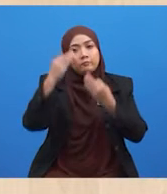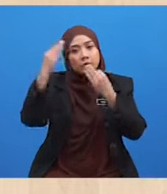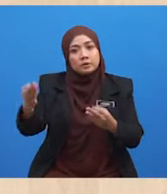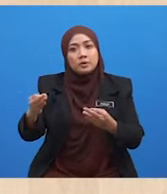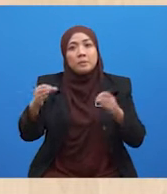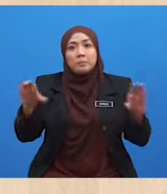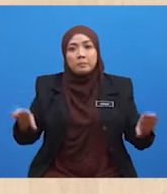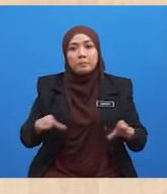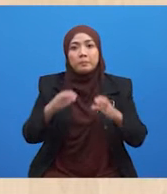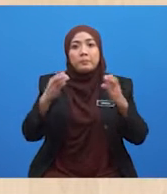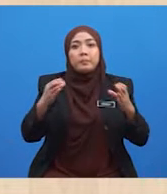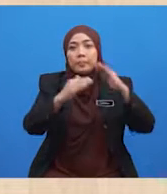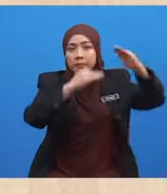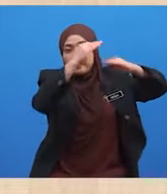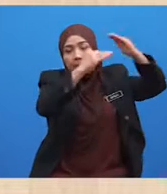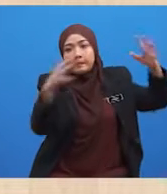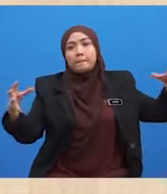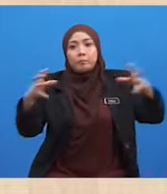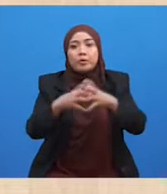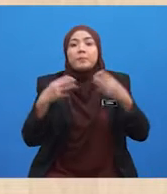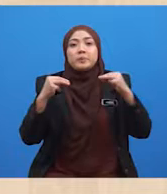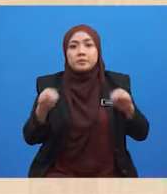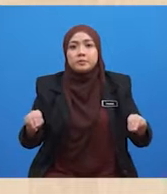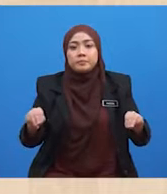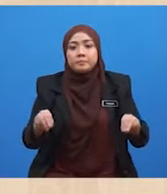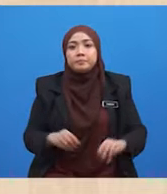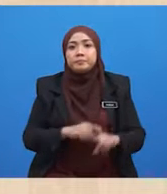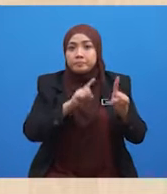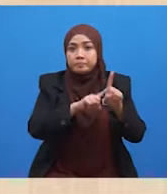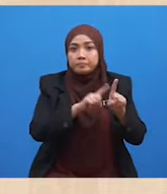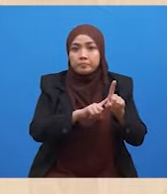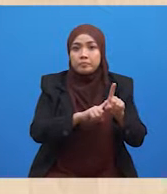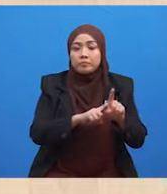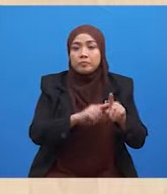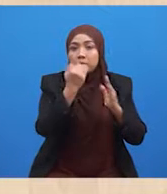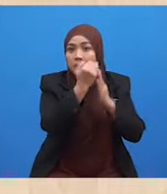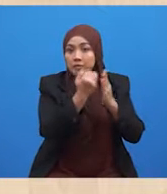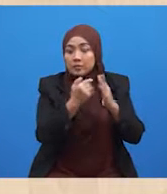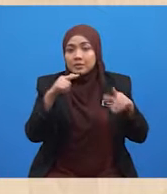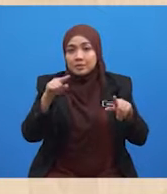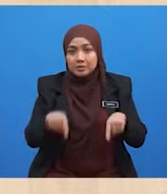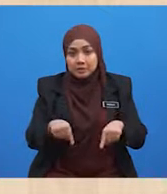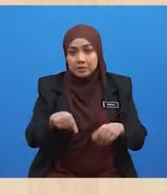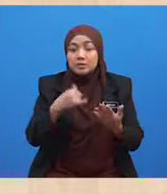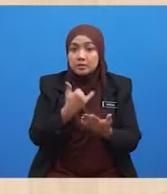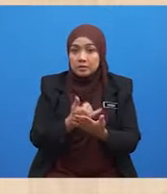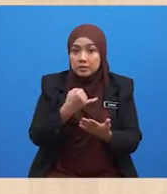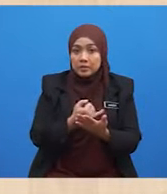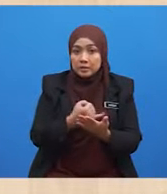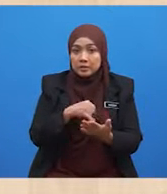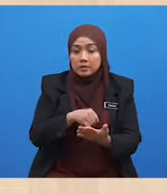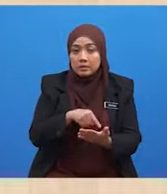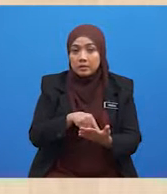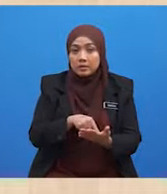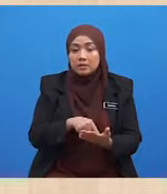membedakan Quran pemasaran koran pertama dalam peringkat ini pemasang merancang